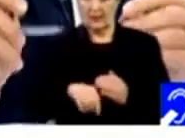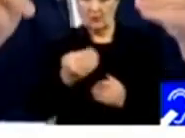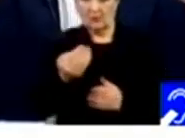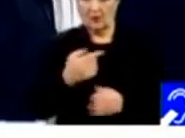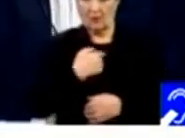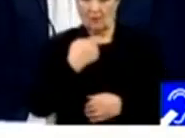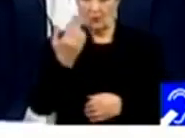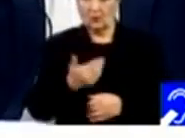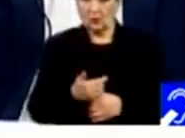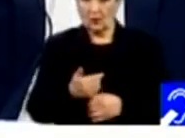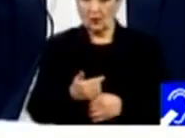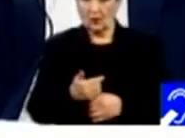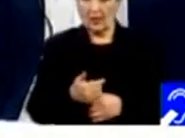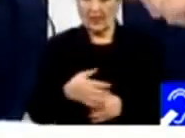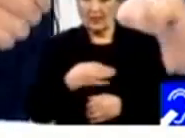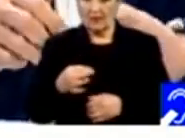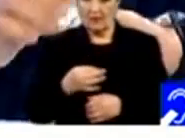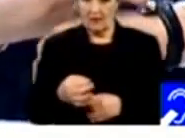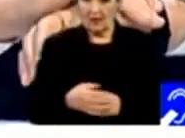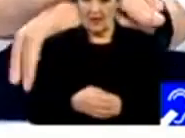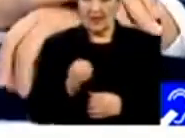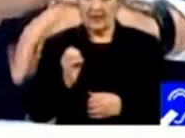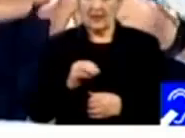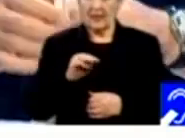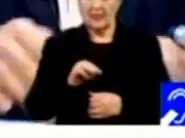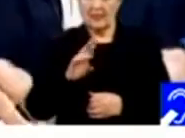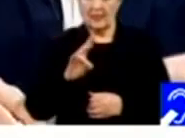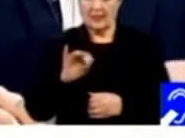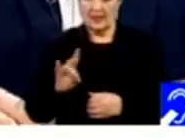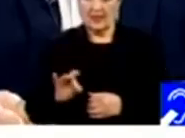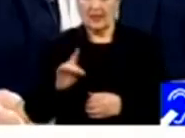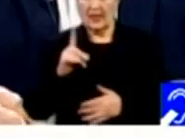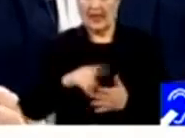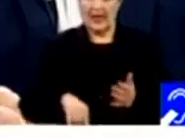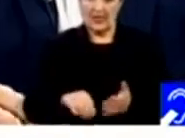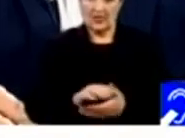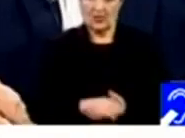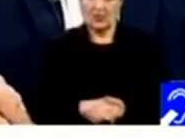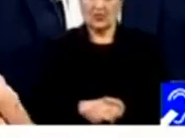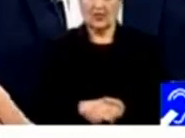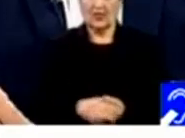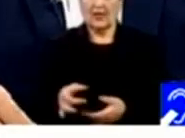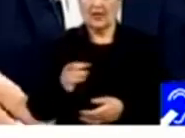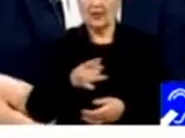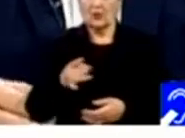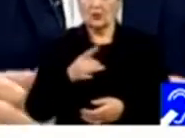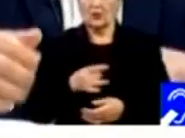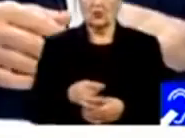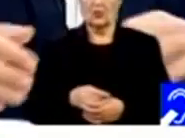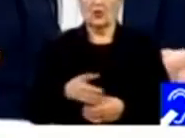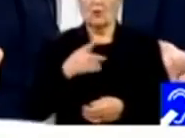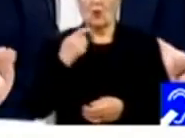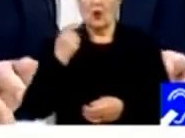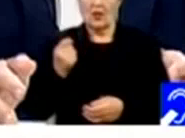pe voturile tuturor, indiferent de etnie, religie, indiferent de viziunile politice, indiferent